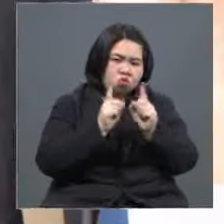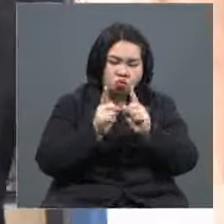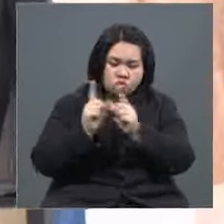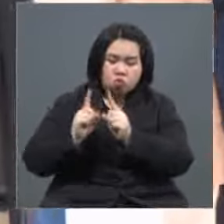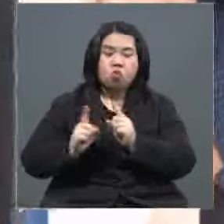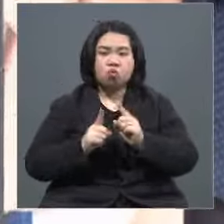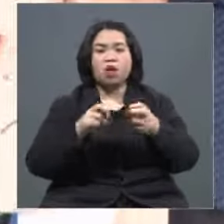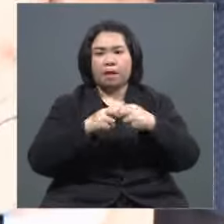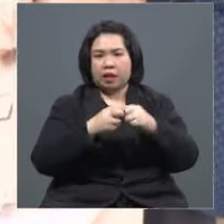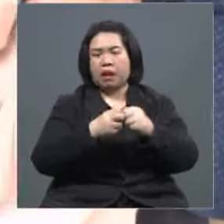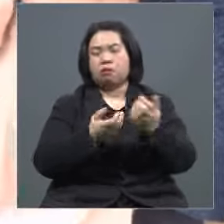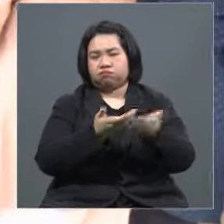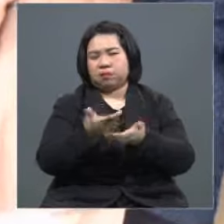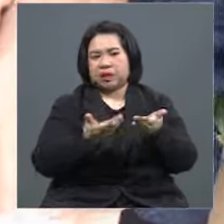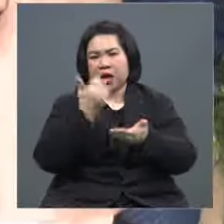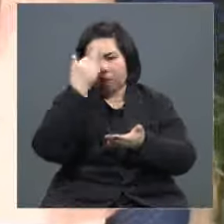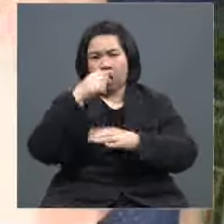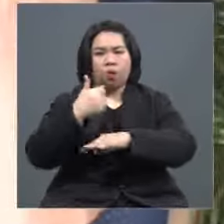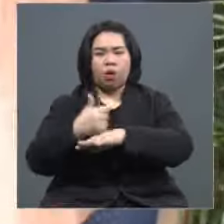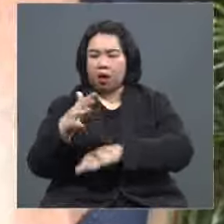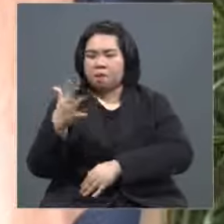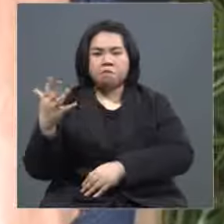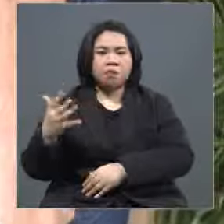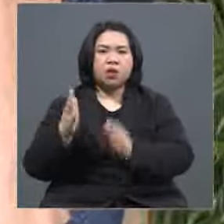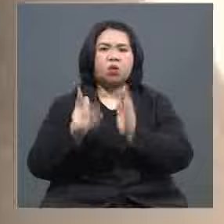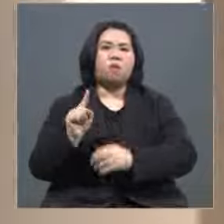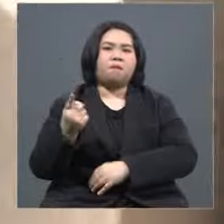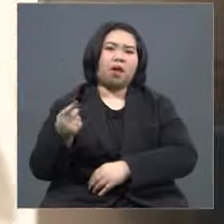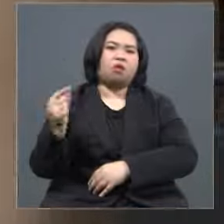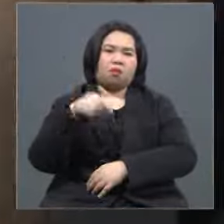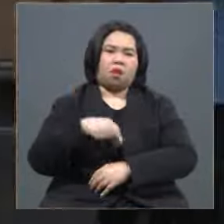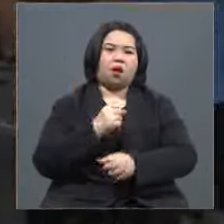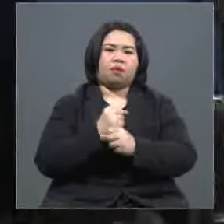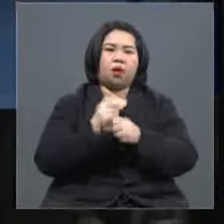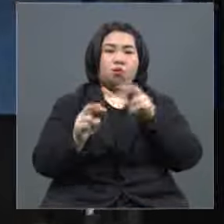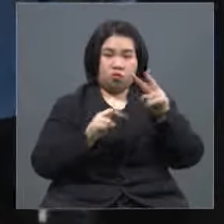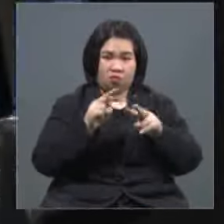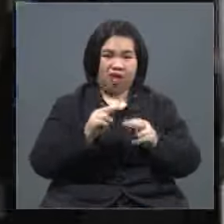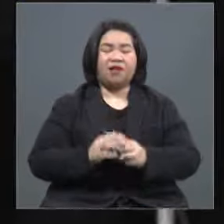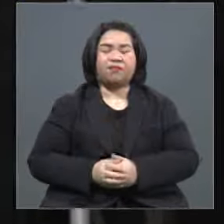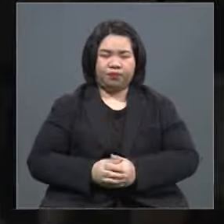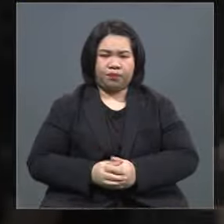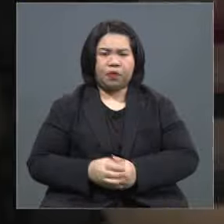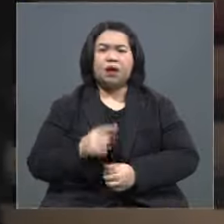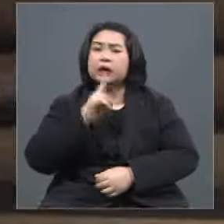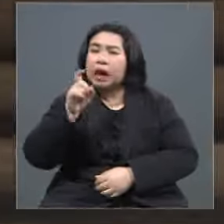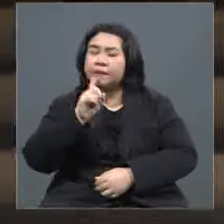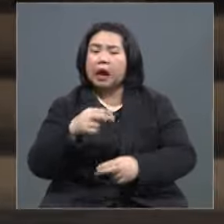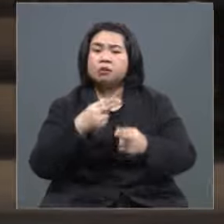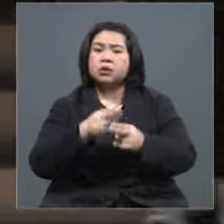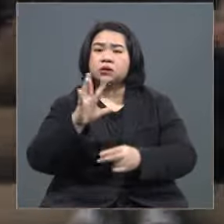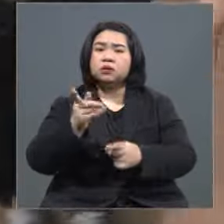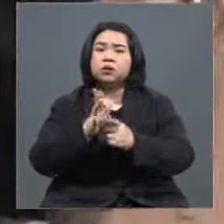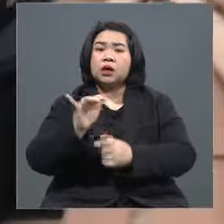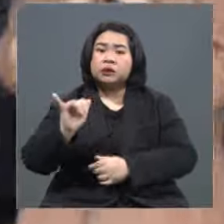กันเพราะผู้นำเราไม่อยู่แล้วต้องมีคนมารักษาการกรณีที่มีการเสนอชื่อนายชัยเกษมนิติสิริแคนดิเดตนายกรั